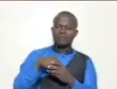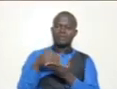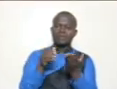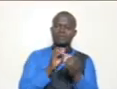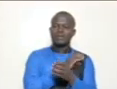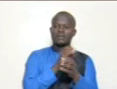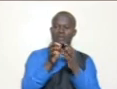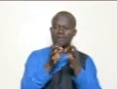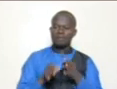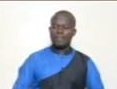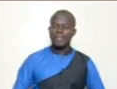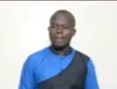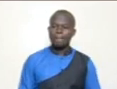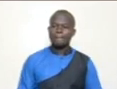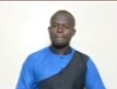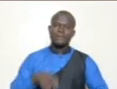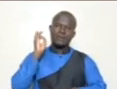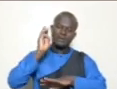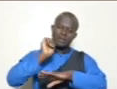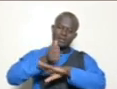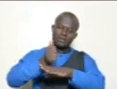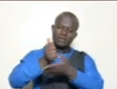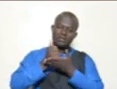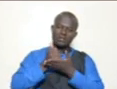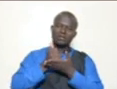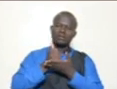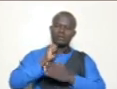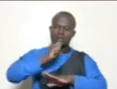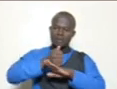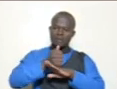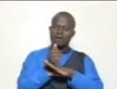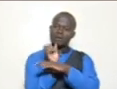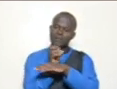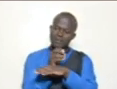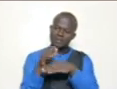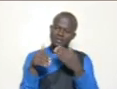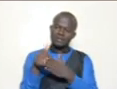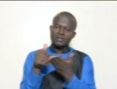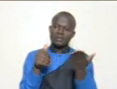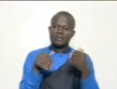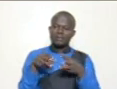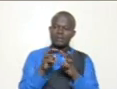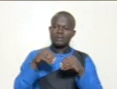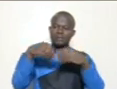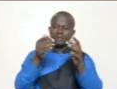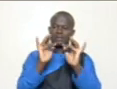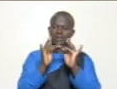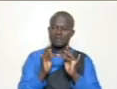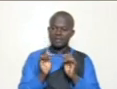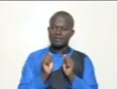y'abisobanura izadufasha gushyiraho amabwiriza n'umurongo ngenderwa mu buryo bwo gutanga